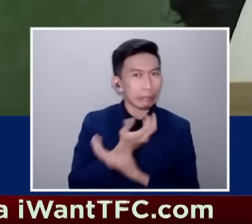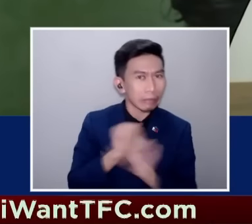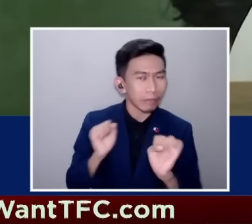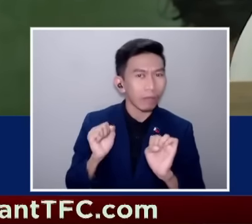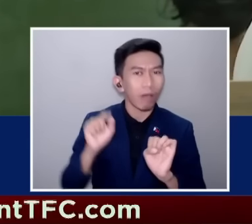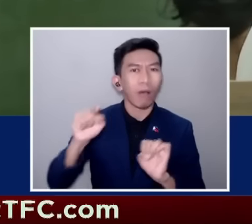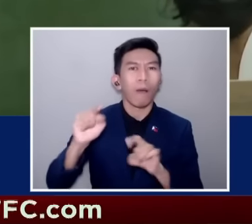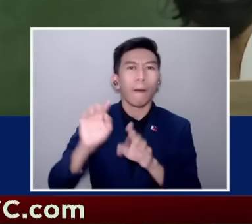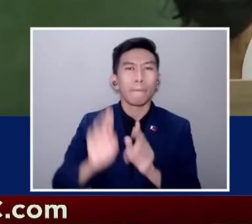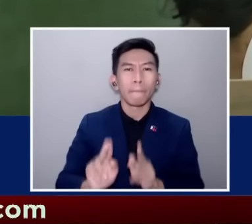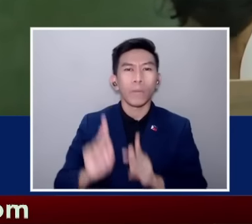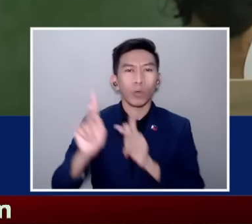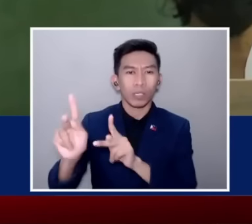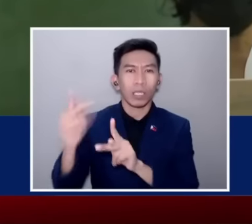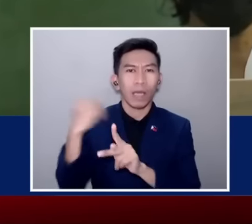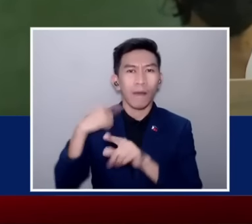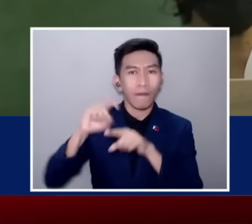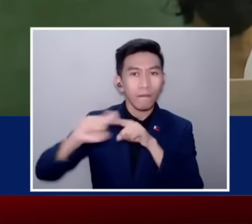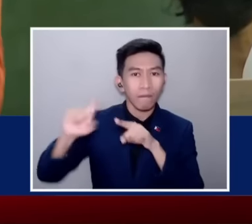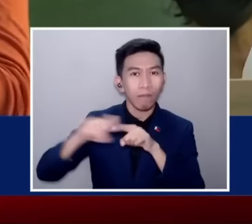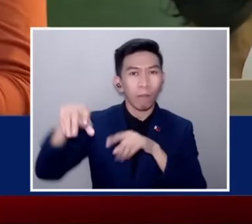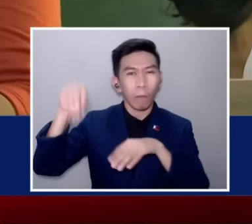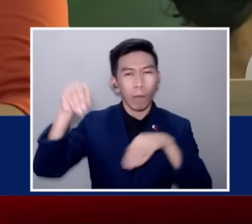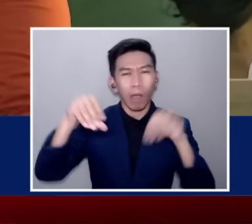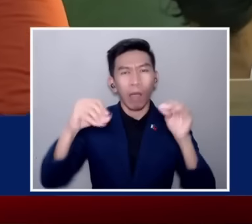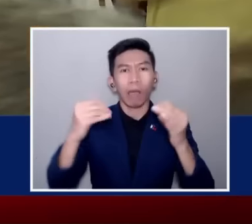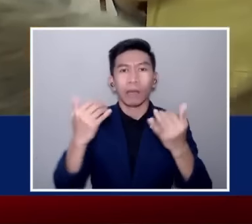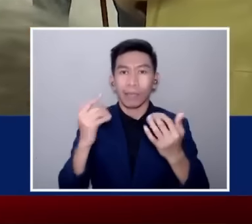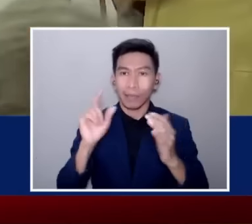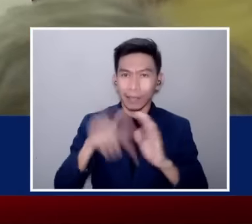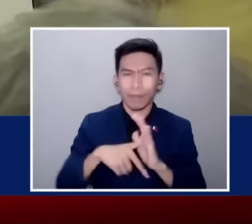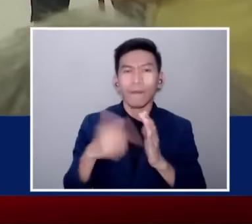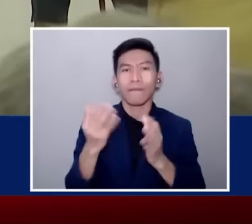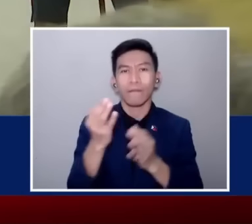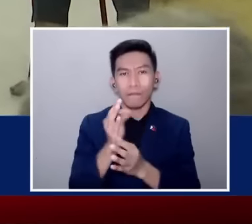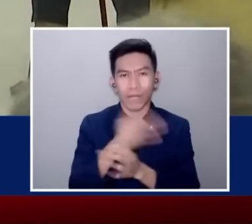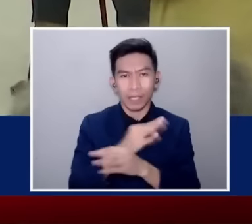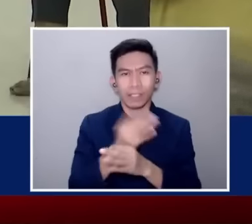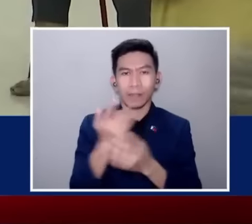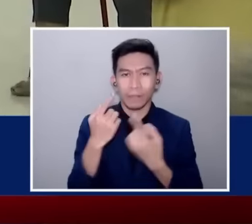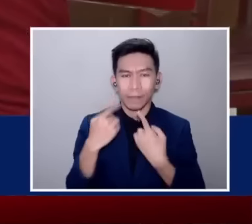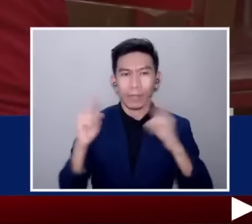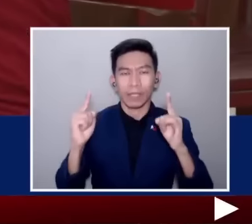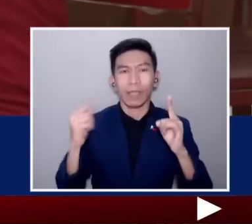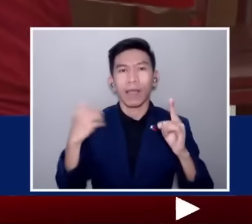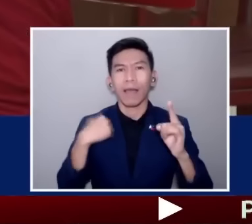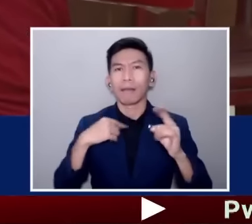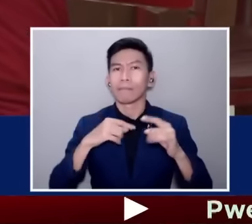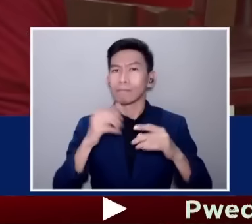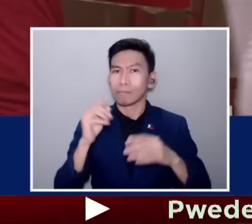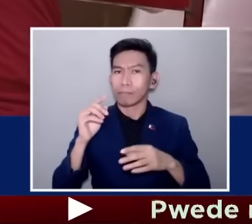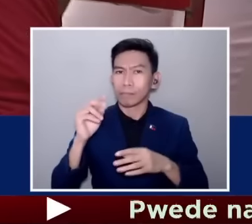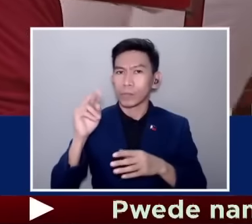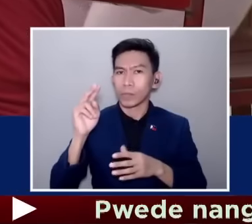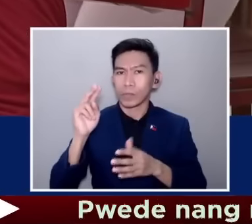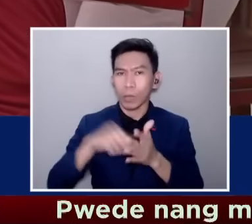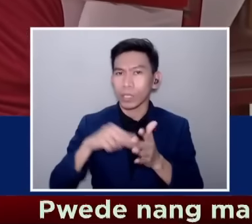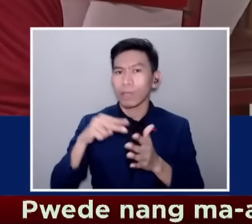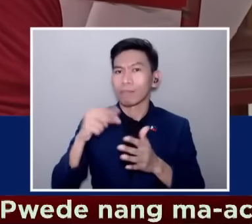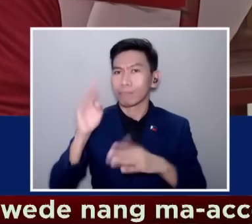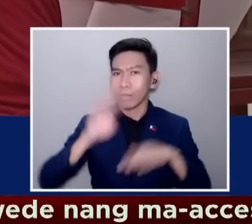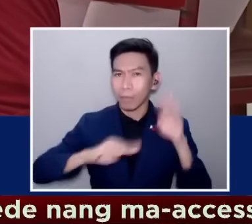na agad namang tinugunan ng DOE. Halos daw lang 1,000 aberya ang naitawag sa COMELEC. Ayon nga kay Commissioner Garcia,